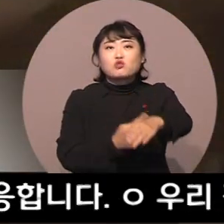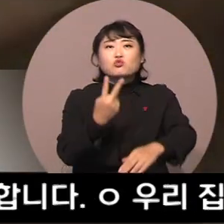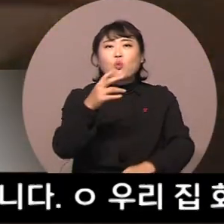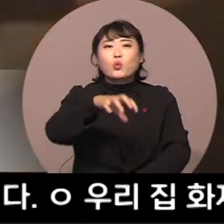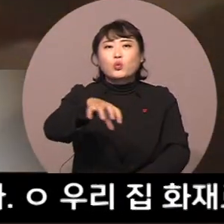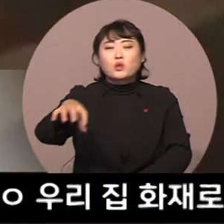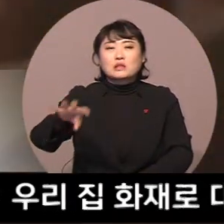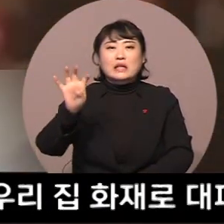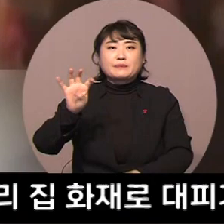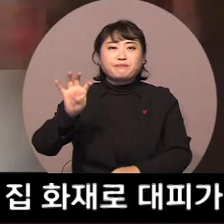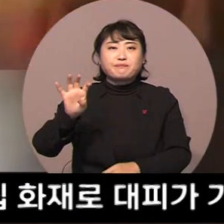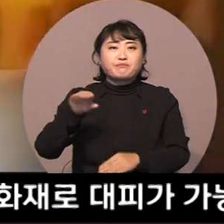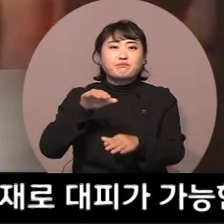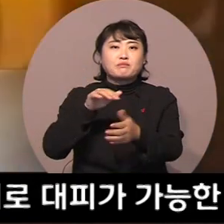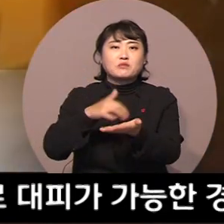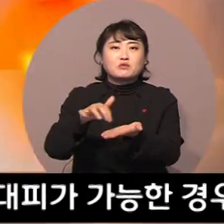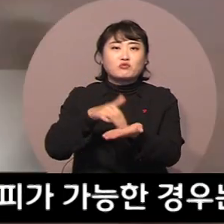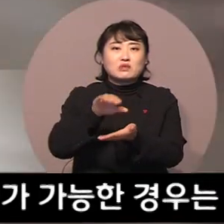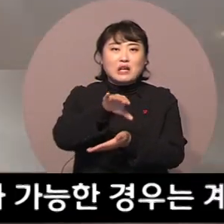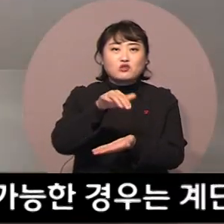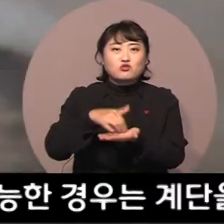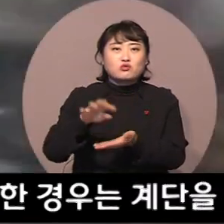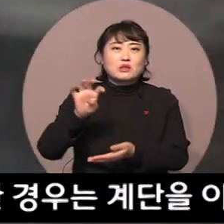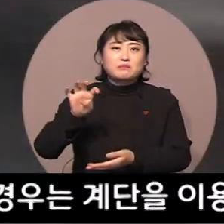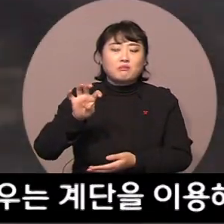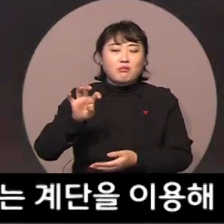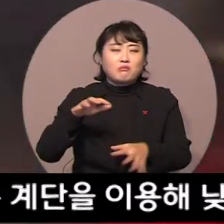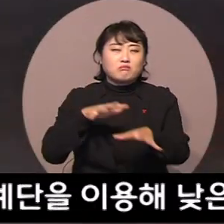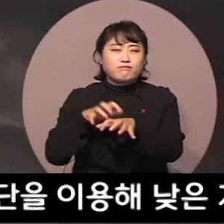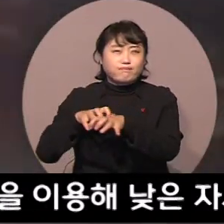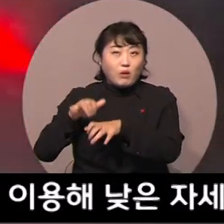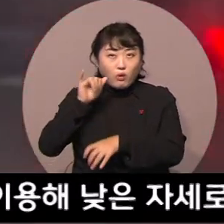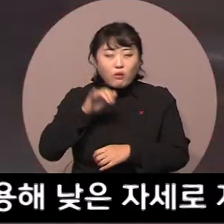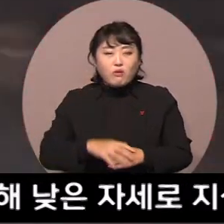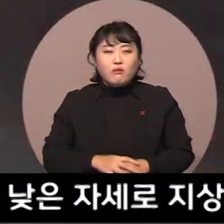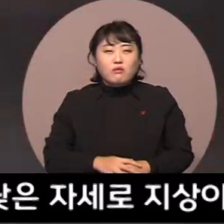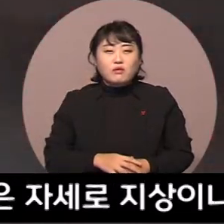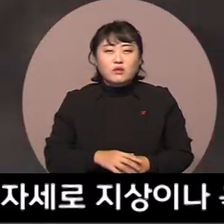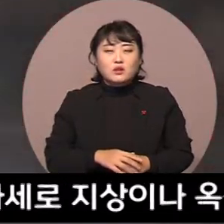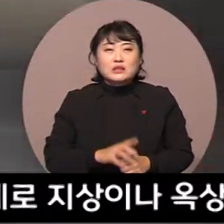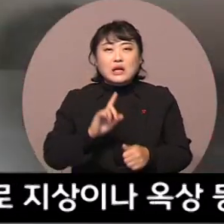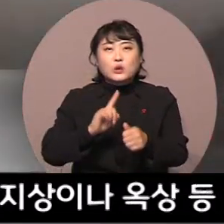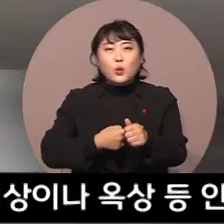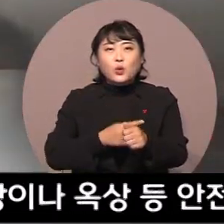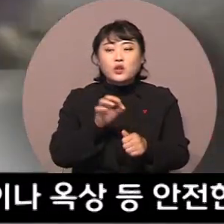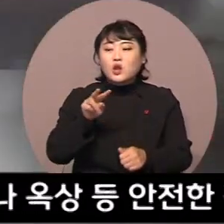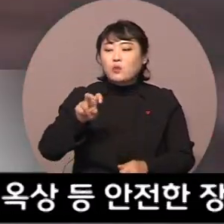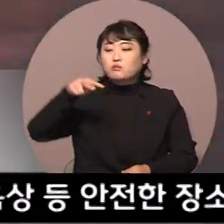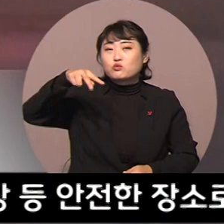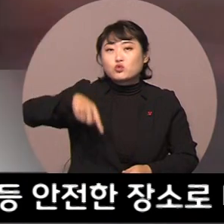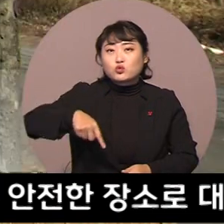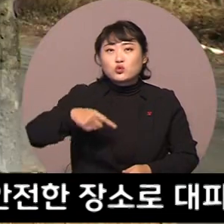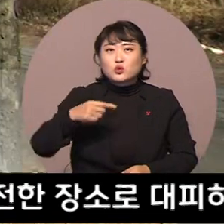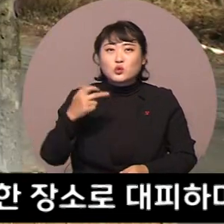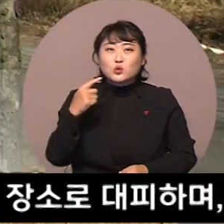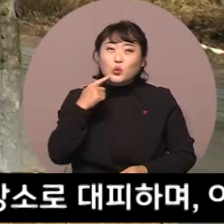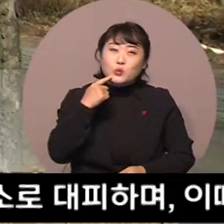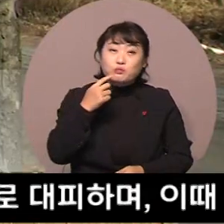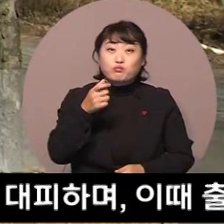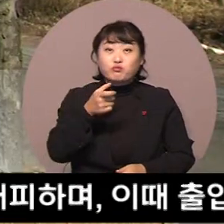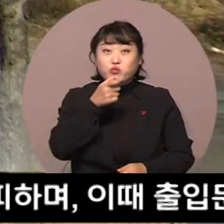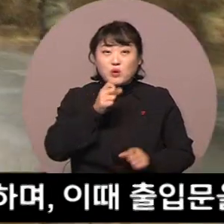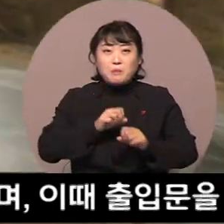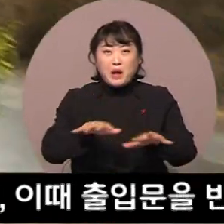4은 여대가 연쇄 추돌했습니다 당시 사고 현장에는 자동 염수 분사 장치가 없었고 도로